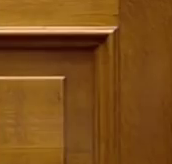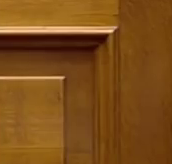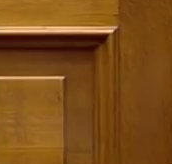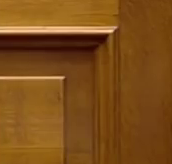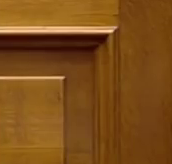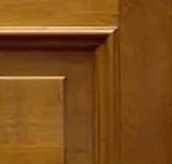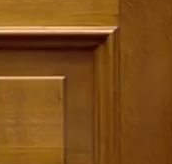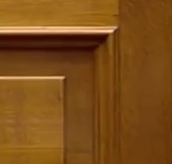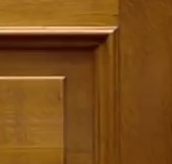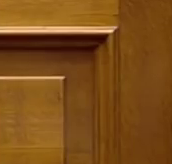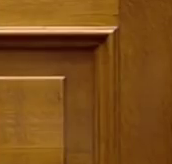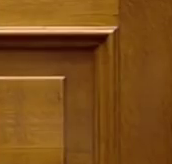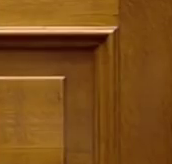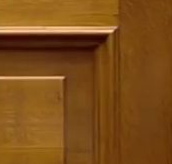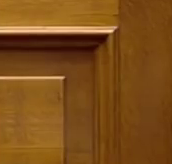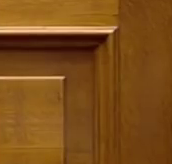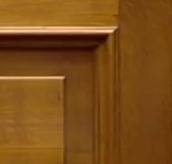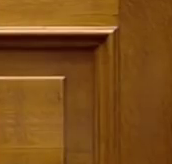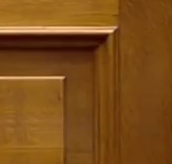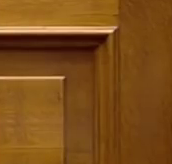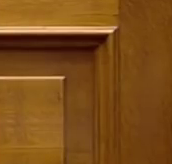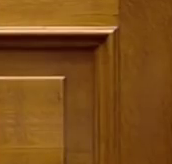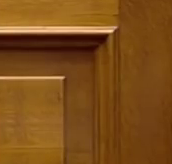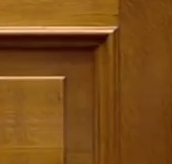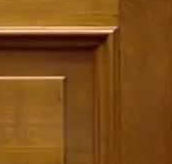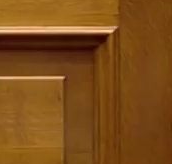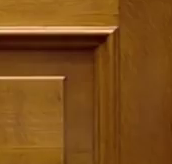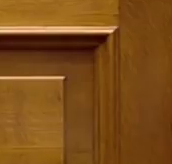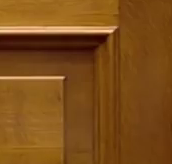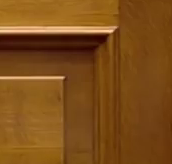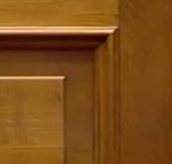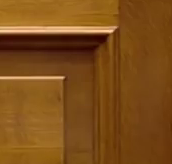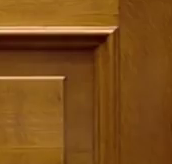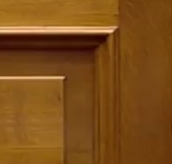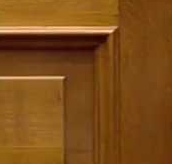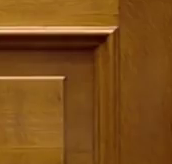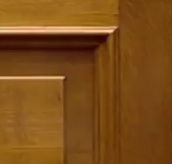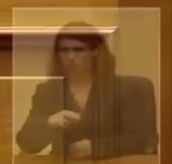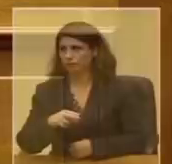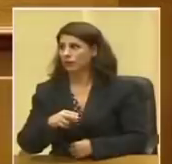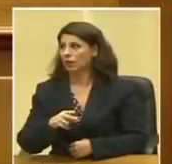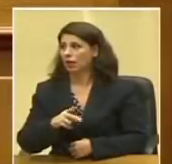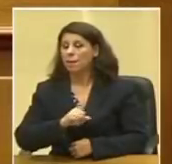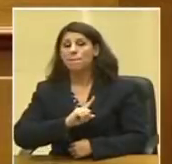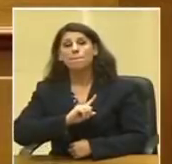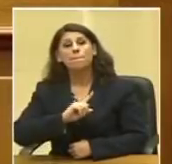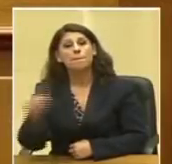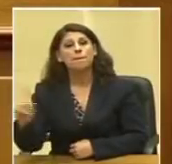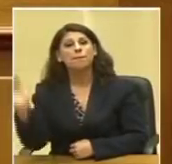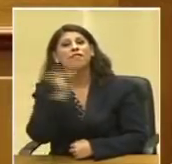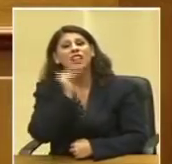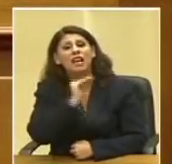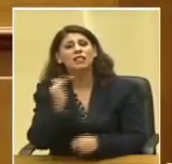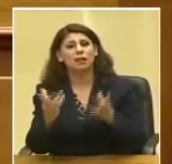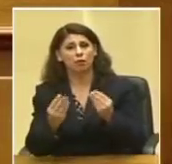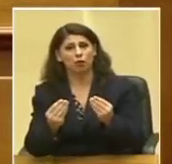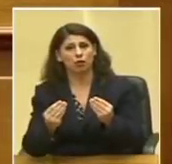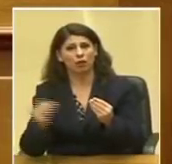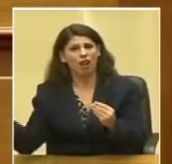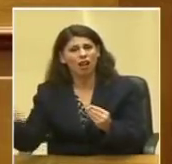με το θέμα των συντάξεων. Εσείς βιαστήκατε και τα επενδύσατε όλα εκεί. Όπως είχατε,